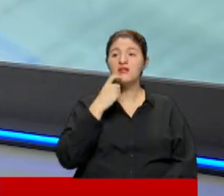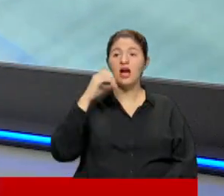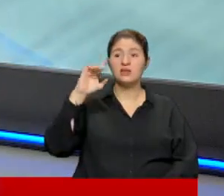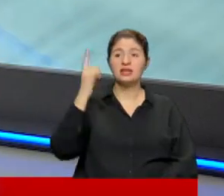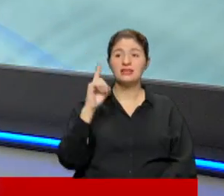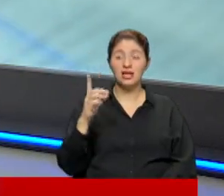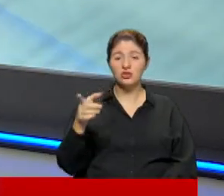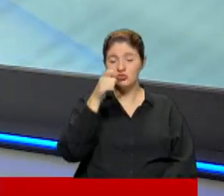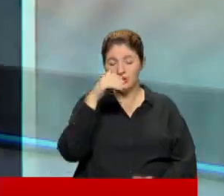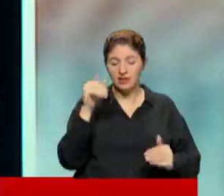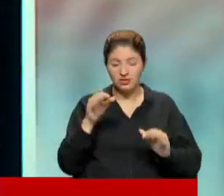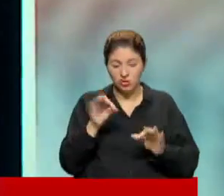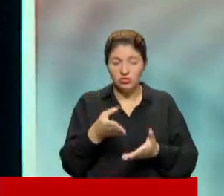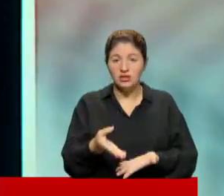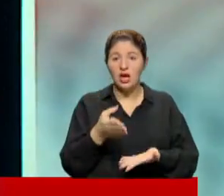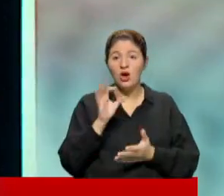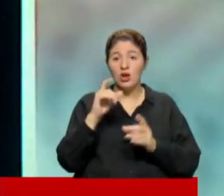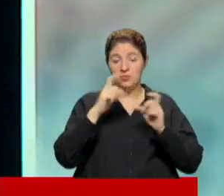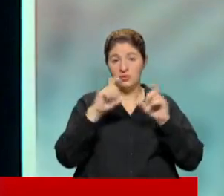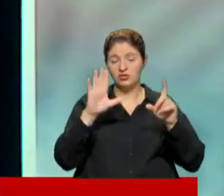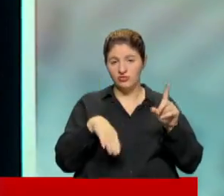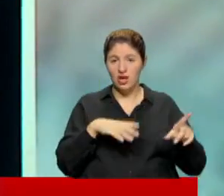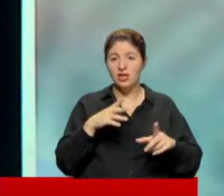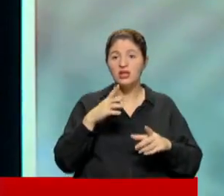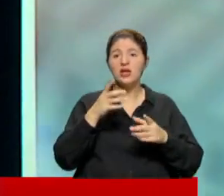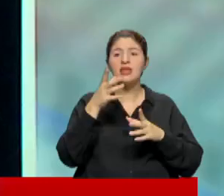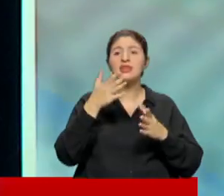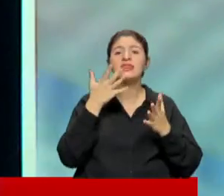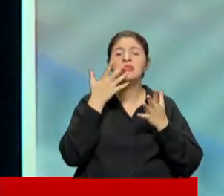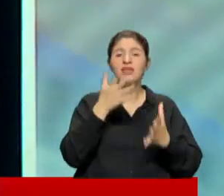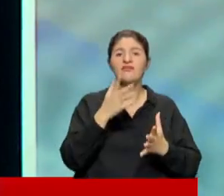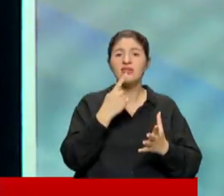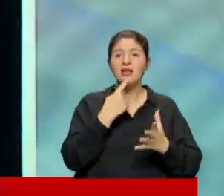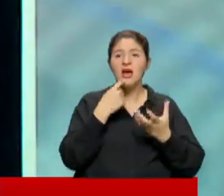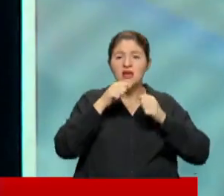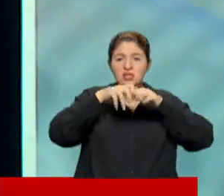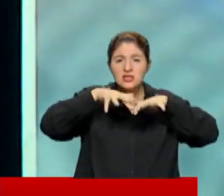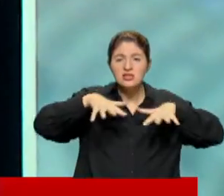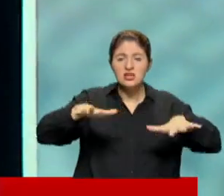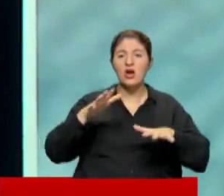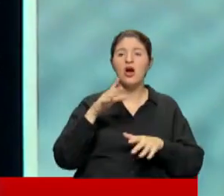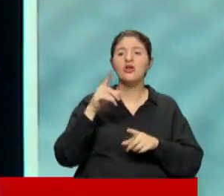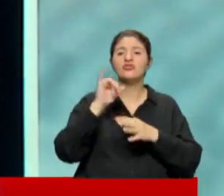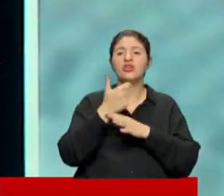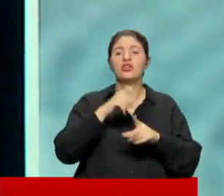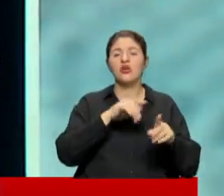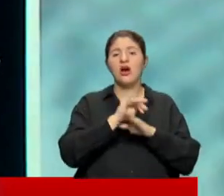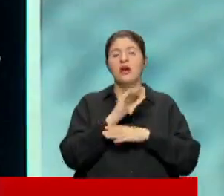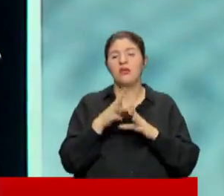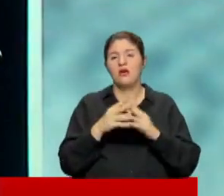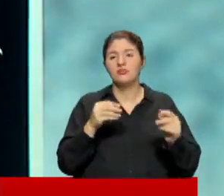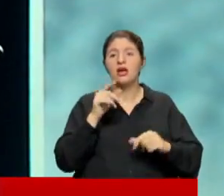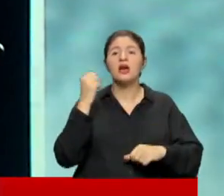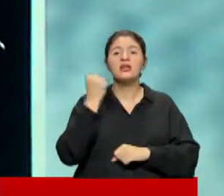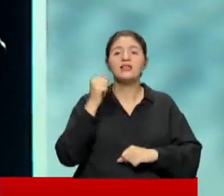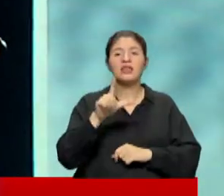AKP iktidarının ülkeyi getirdiği nokta böyle bir başlık pompalanan nefret dili Sanatçı Onur Şener'in hayatına mal oldu katillerin